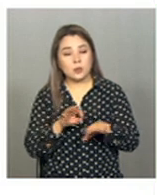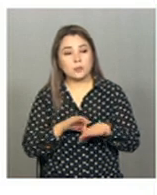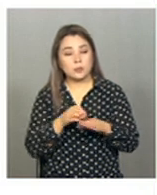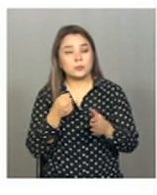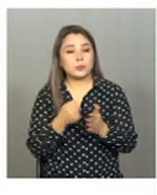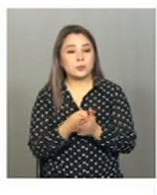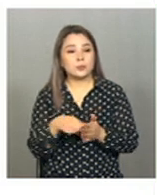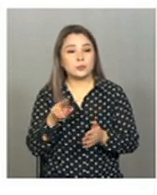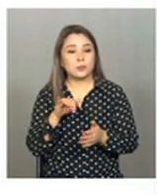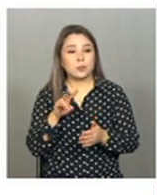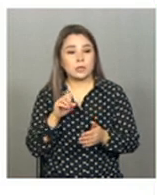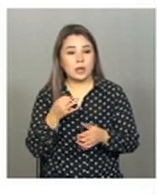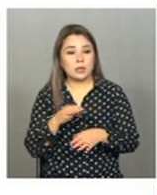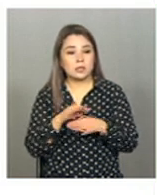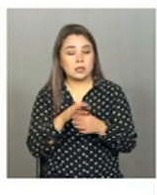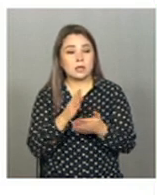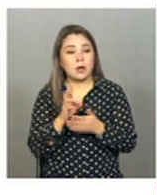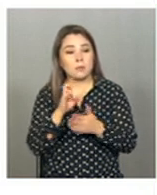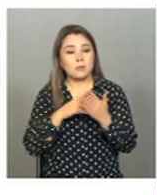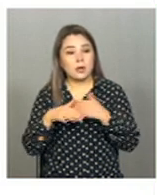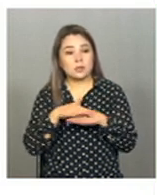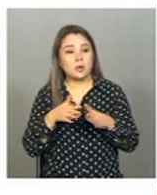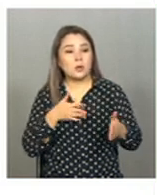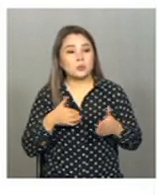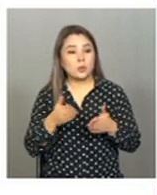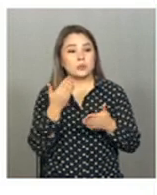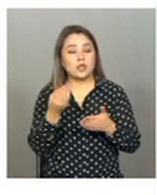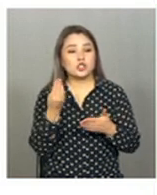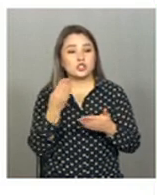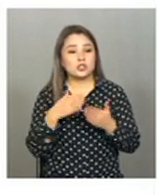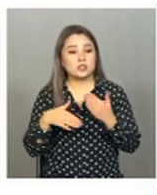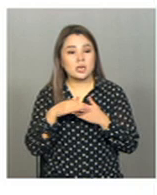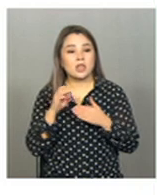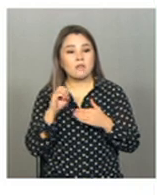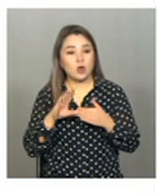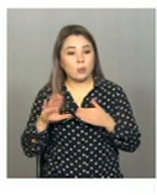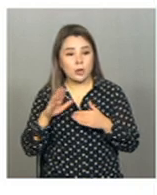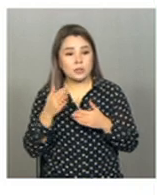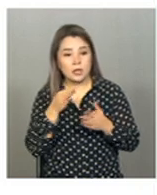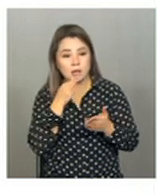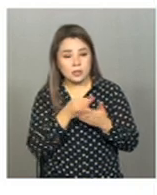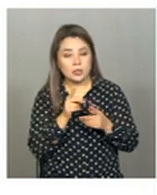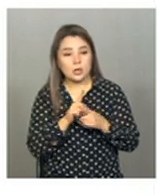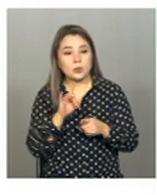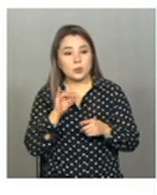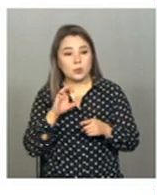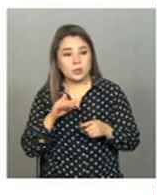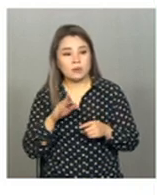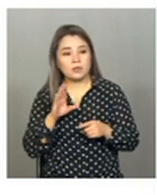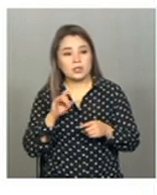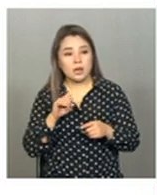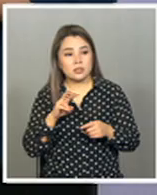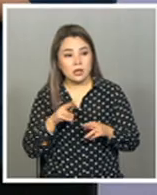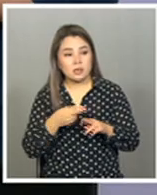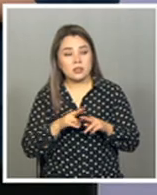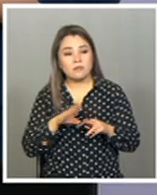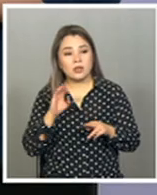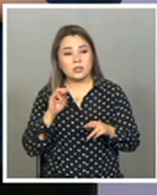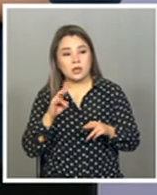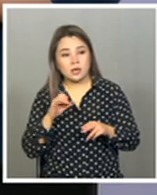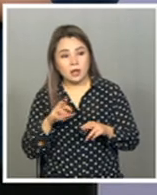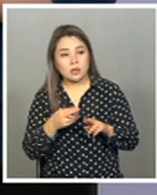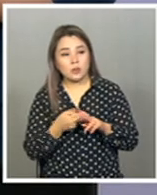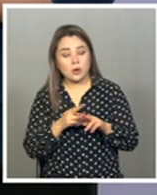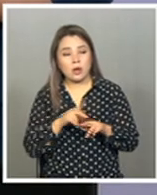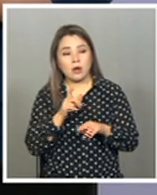жетті. Батысқа жылжу барысында олар Шығыс Еуропа, атап айтқанда Русь, Византия, Венгрия сияқты